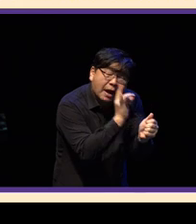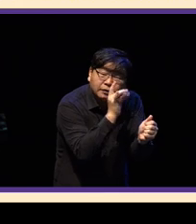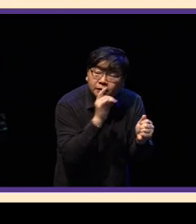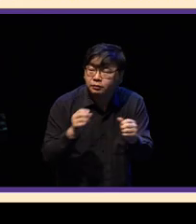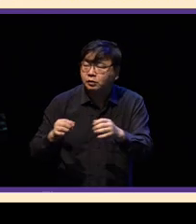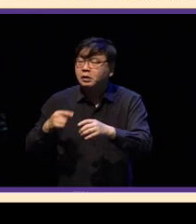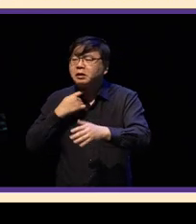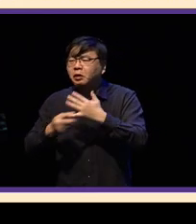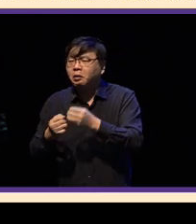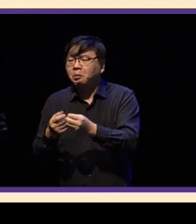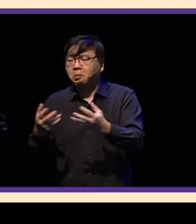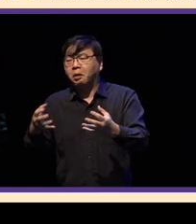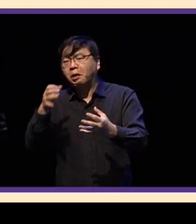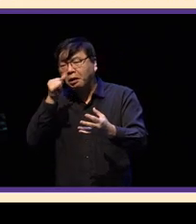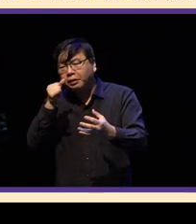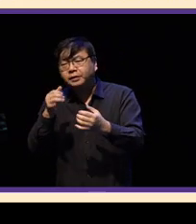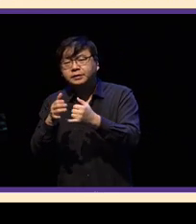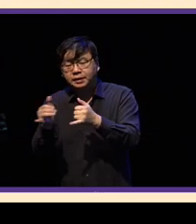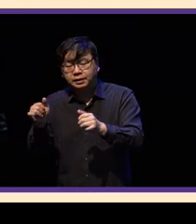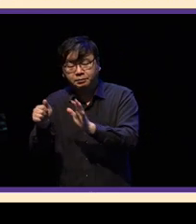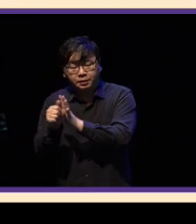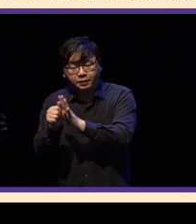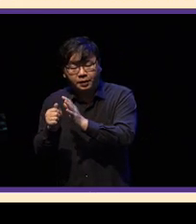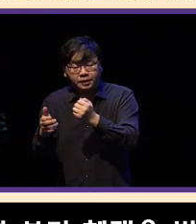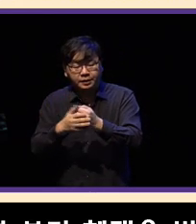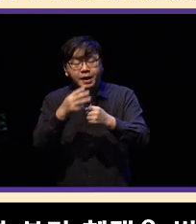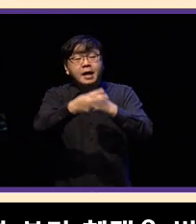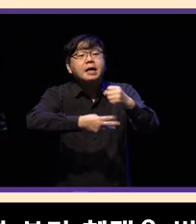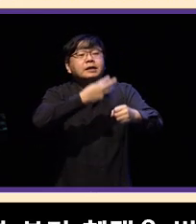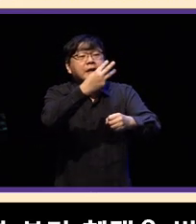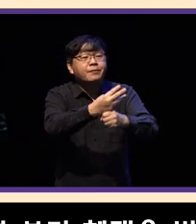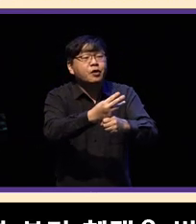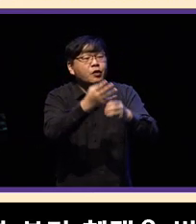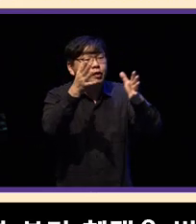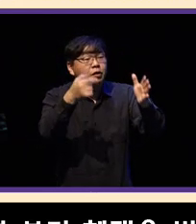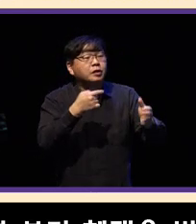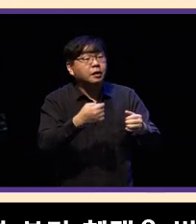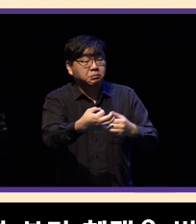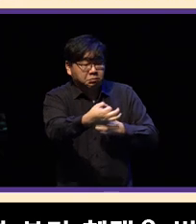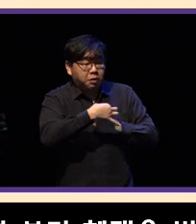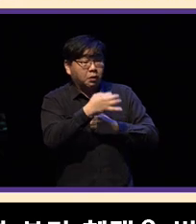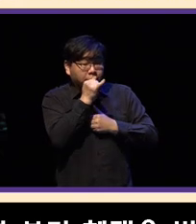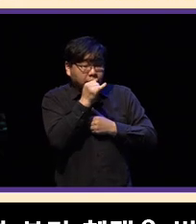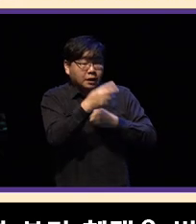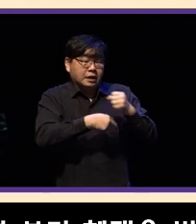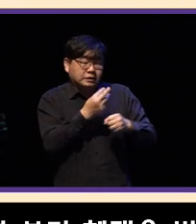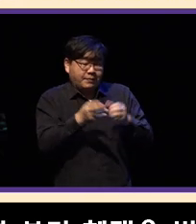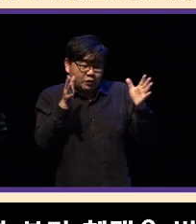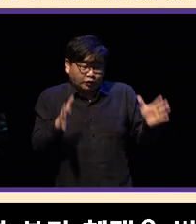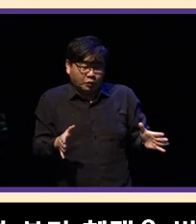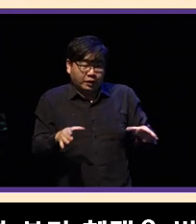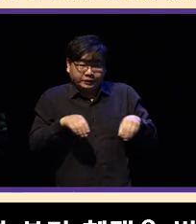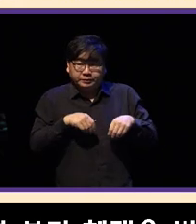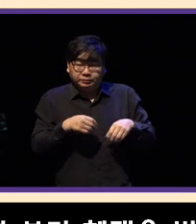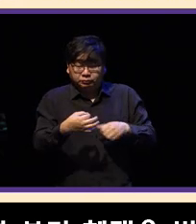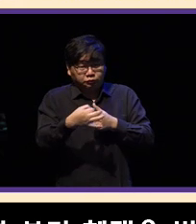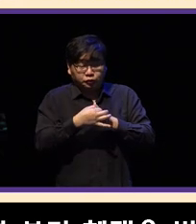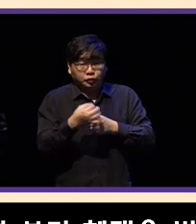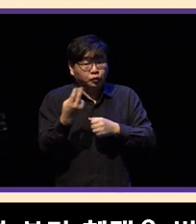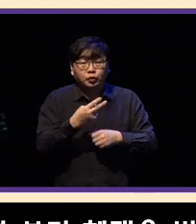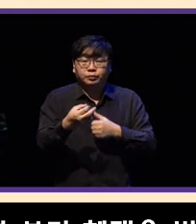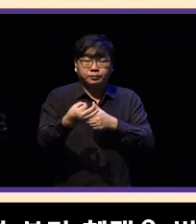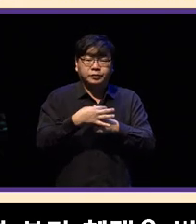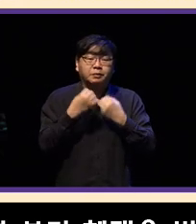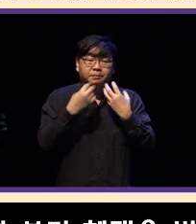때문에 저희가 3년간 휴직 제도를 적용하고 있고 올해도 마찬가지로 그 부분은 적용이 될 거라고 말씀드릴 수